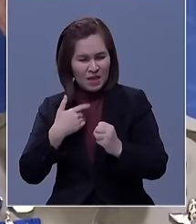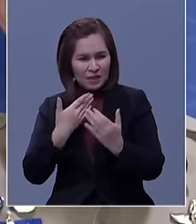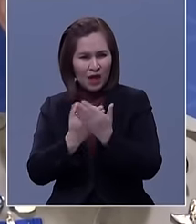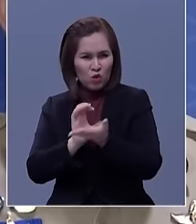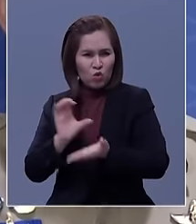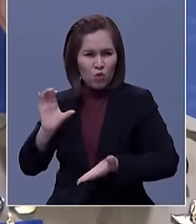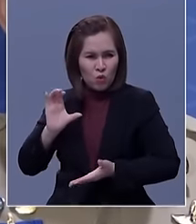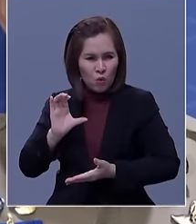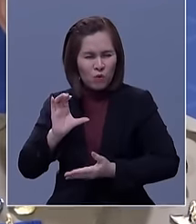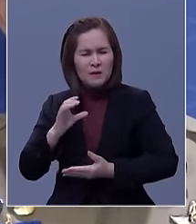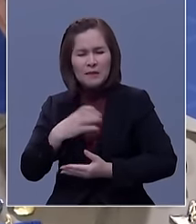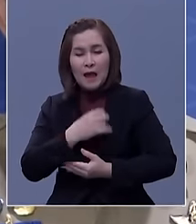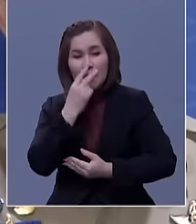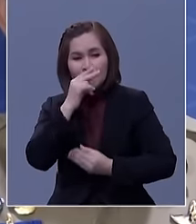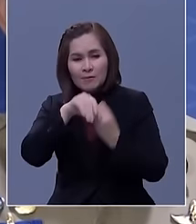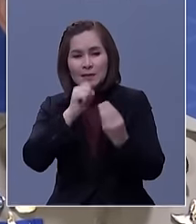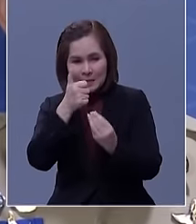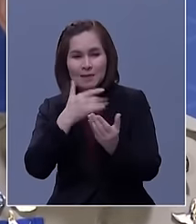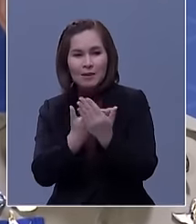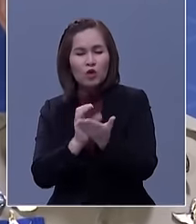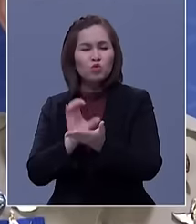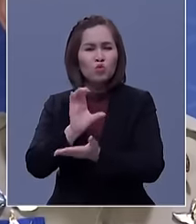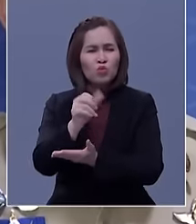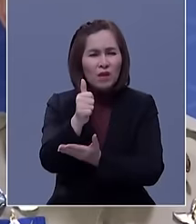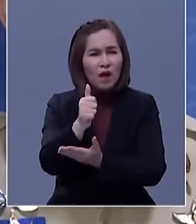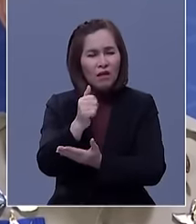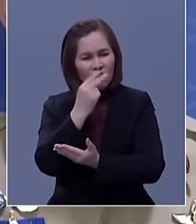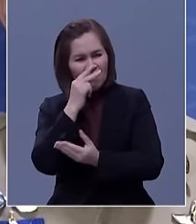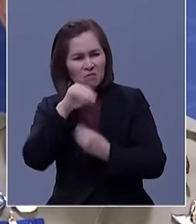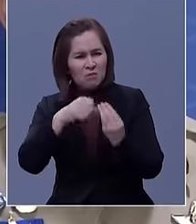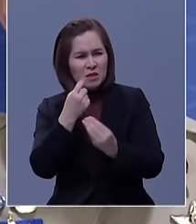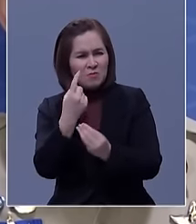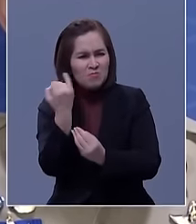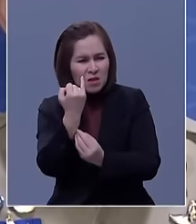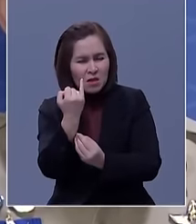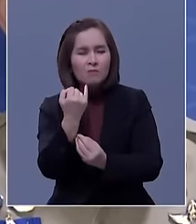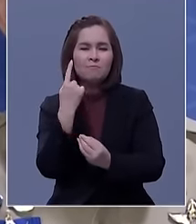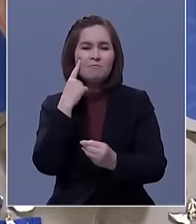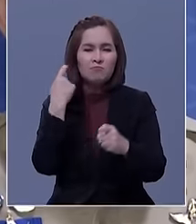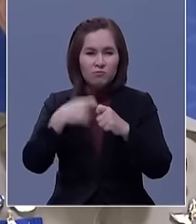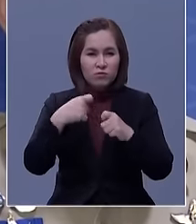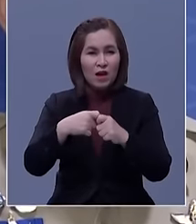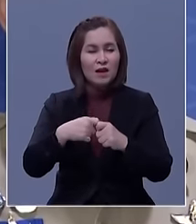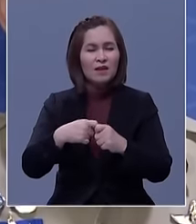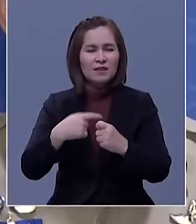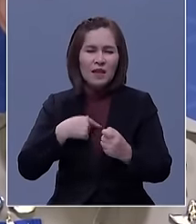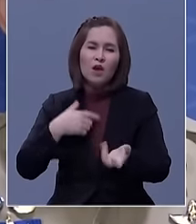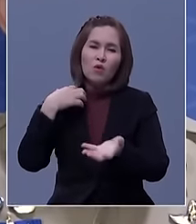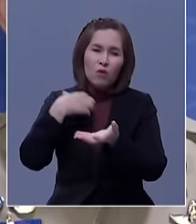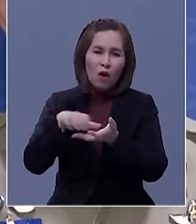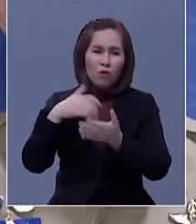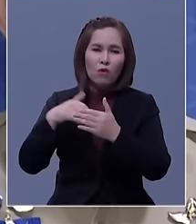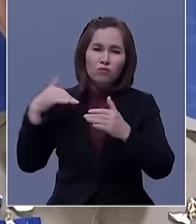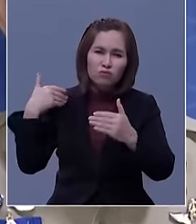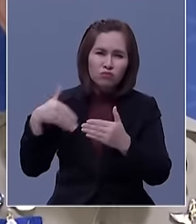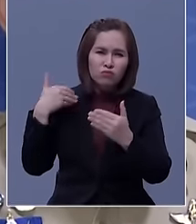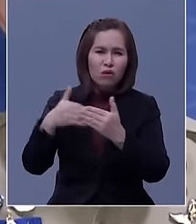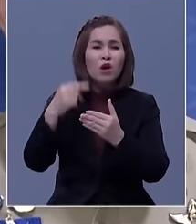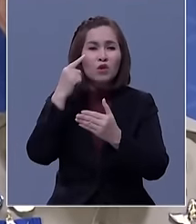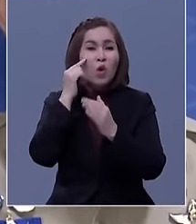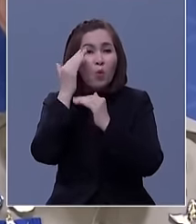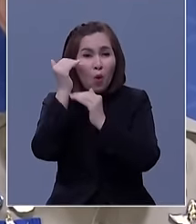เนี่ยเขาอยากเห็นเศรษฐกิจที่ดีนะเพราะฉะนั้นก็เอ่อหวังว่าสิ่งที่ผมได้พูดมาในช่วงหลายๆวันเนี้ยนะครับมันจะไป